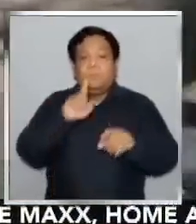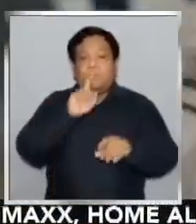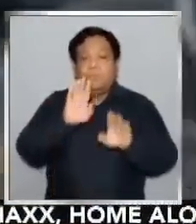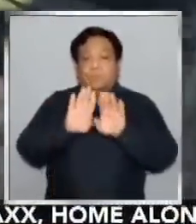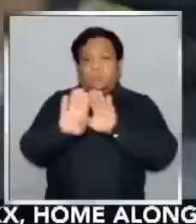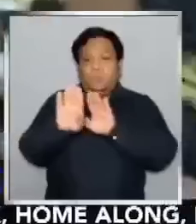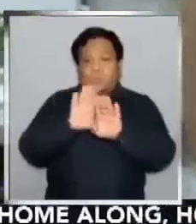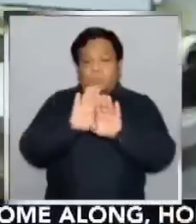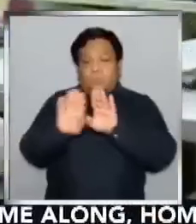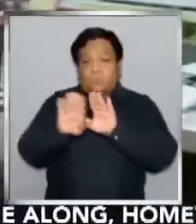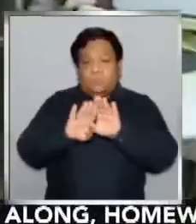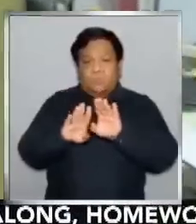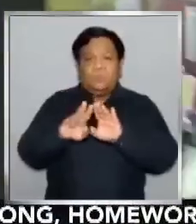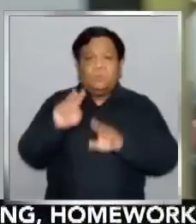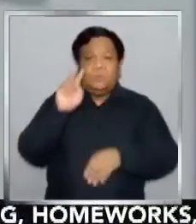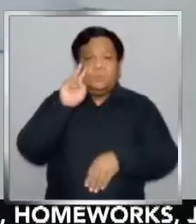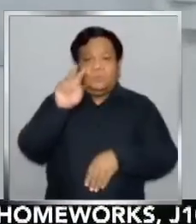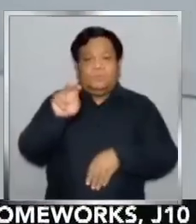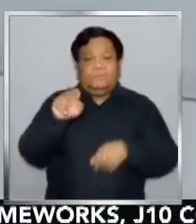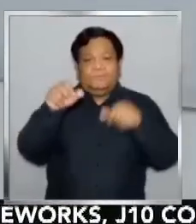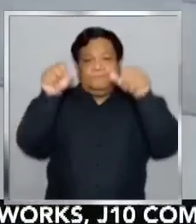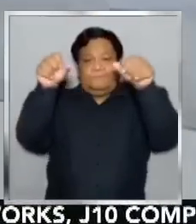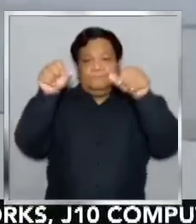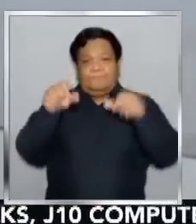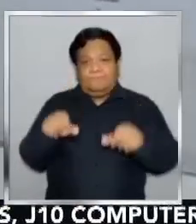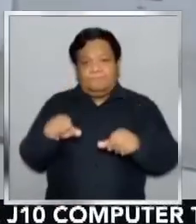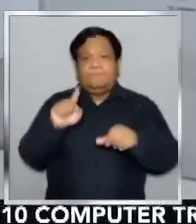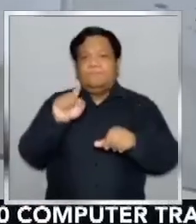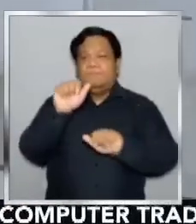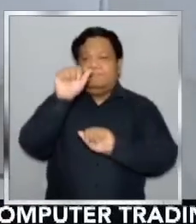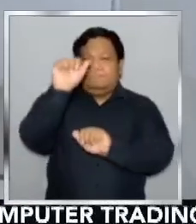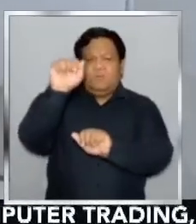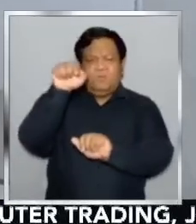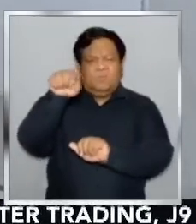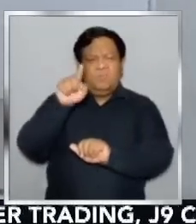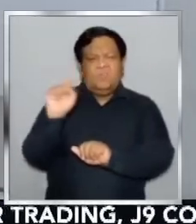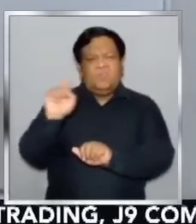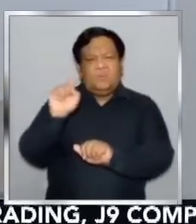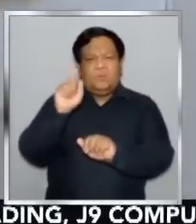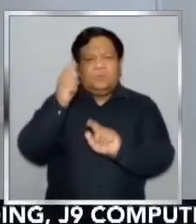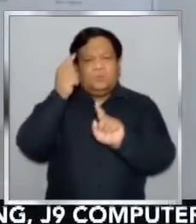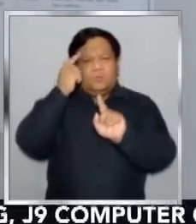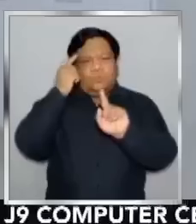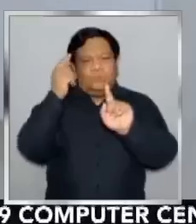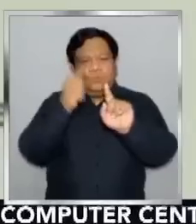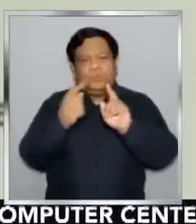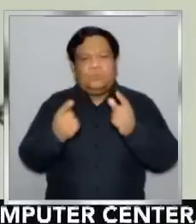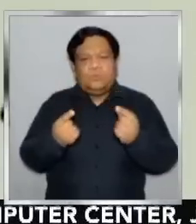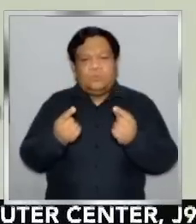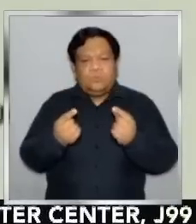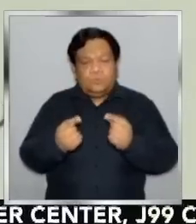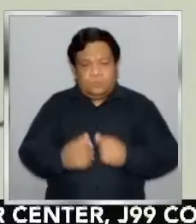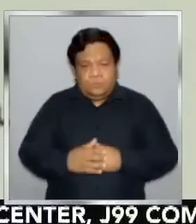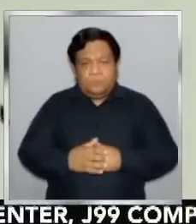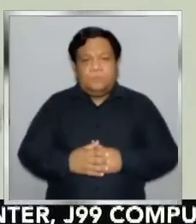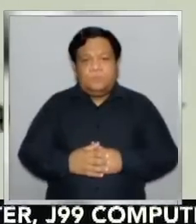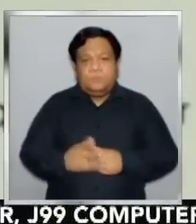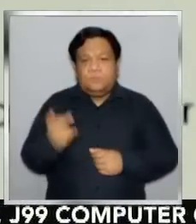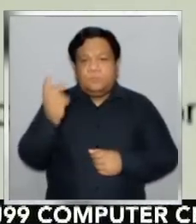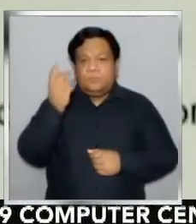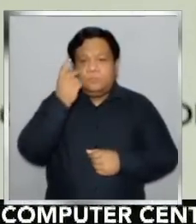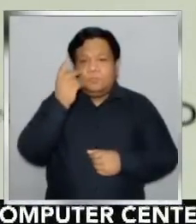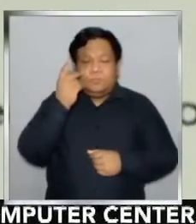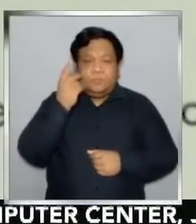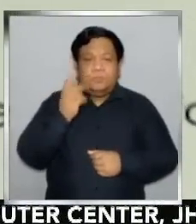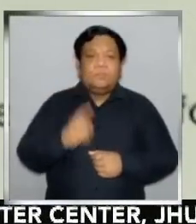makikita natin na kapaskil ang kanilang pinakapakay at ginagawa sa establishmentong ito. Una, ang pamimeke ng